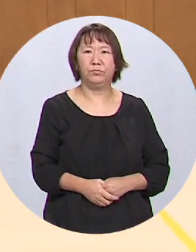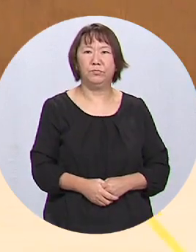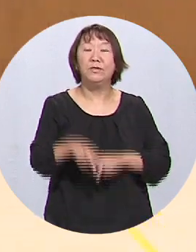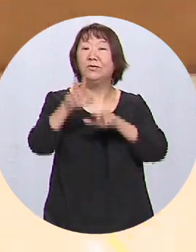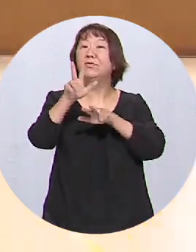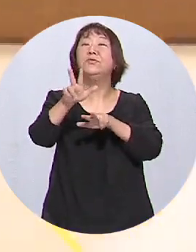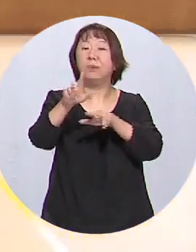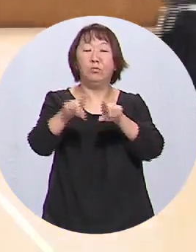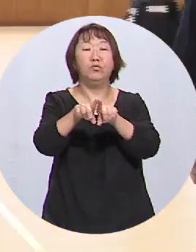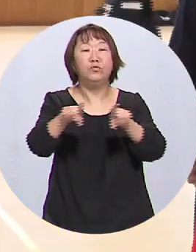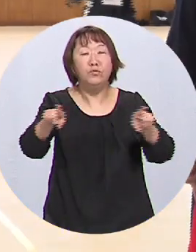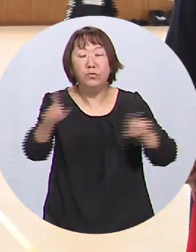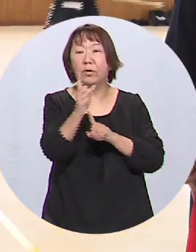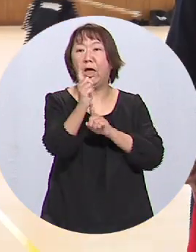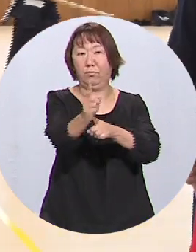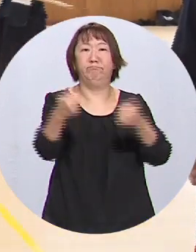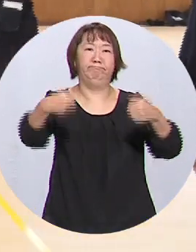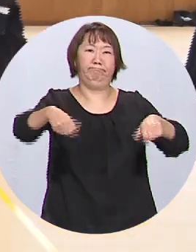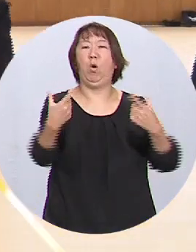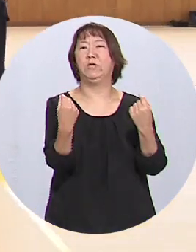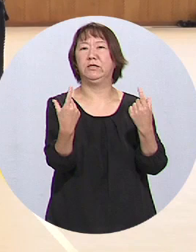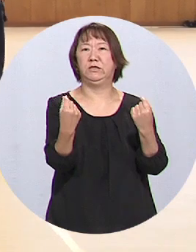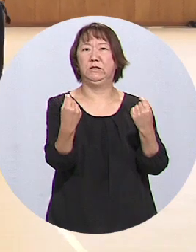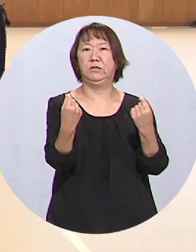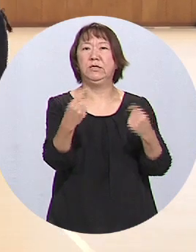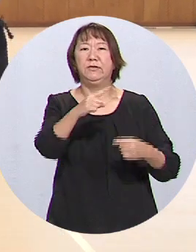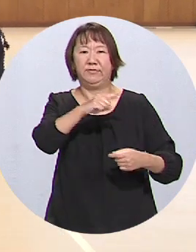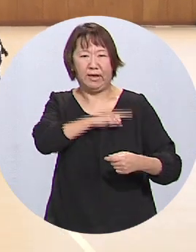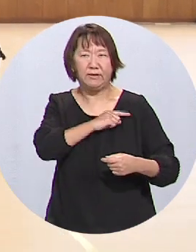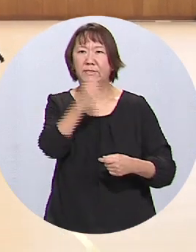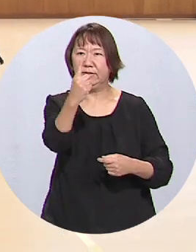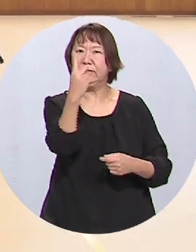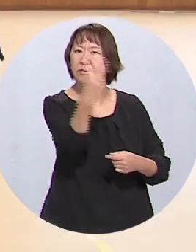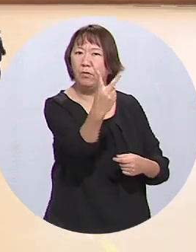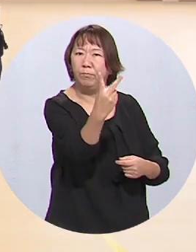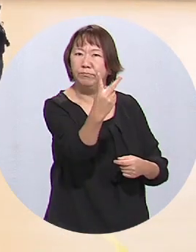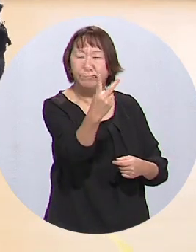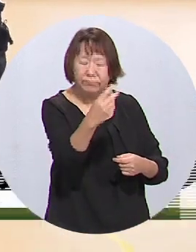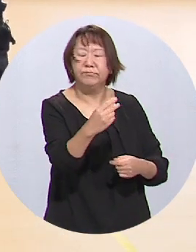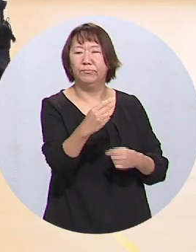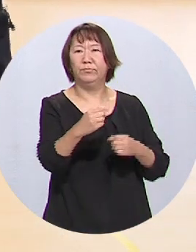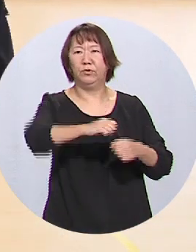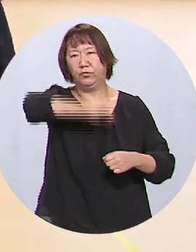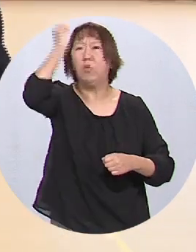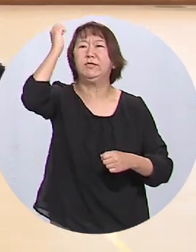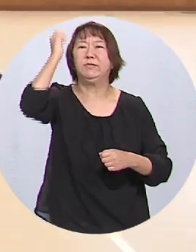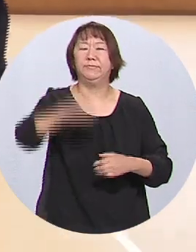ルールは通常の剣道の試合と同じ、先に2本取った方の勝利。